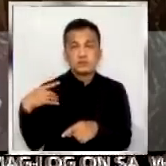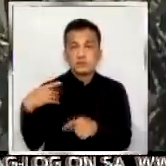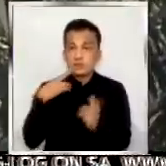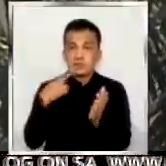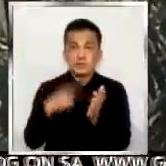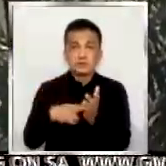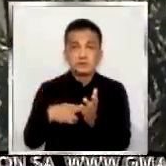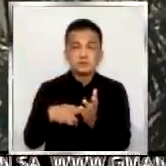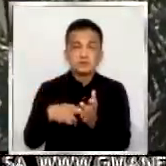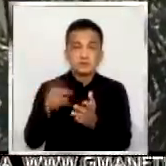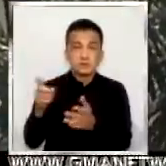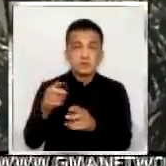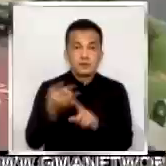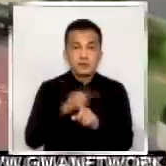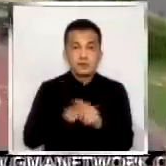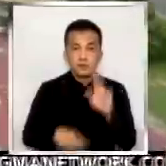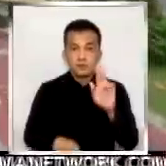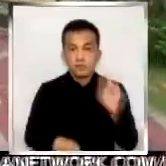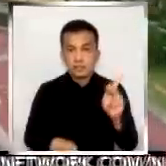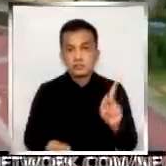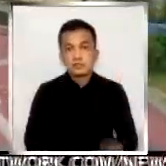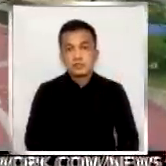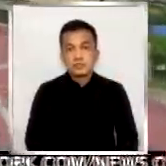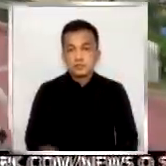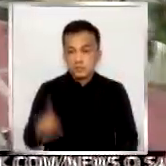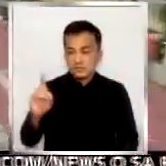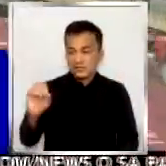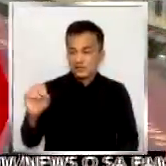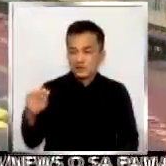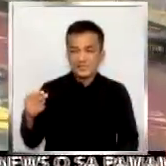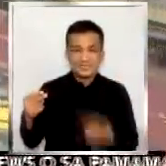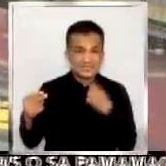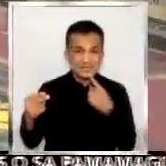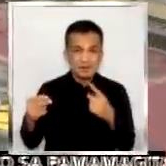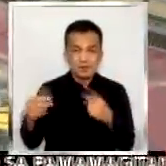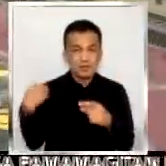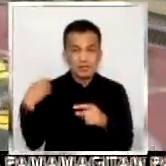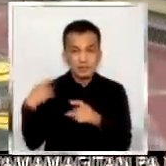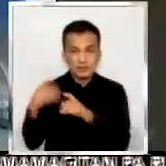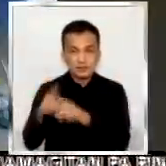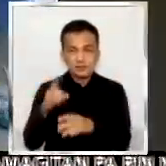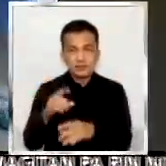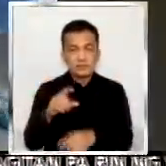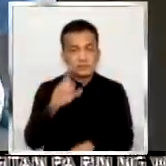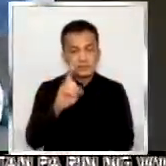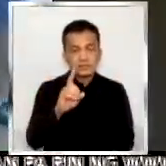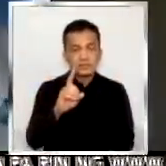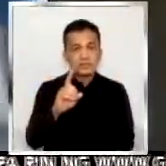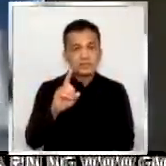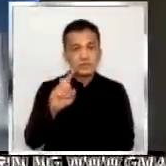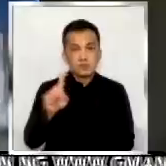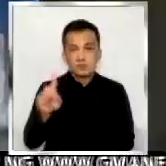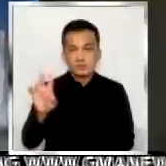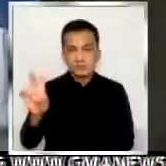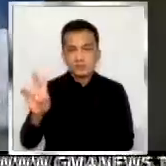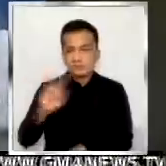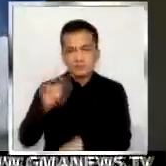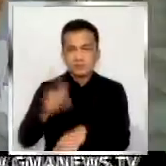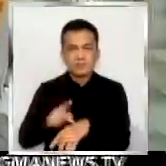Kingdom. Sabi ng DOH, wala pang nadedetect na B.1.1.7 sa Pilipinas. So far, yung